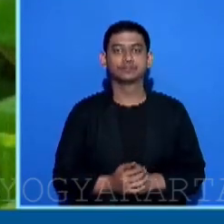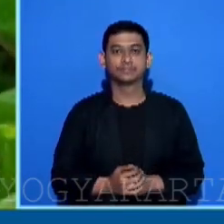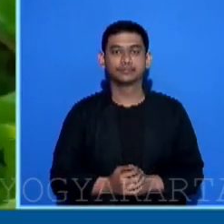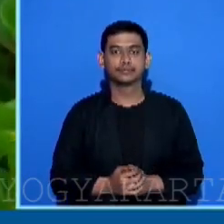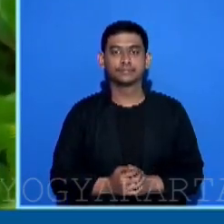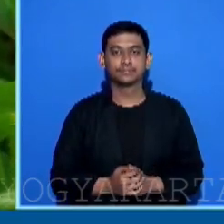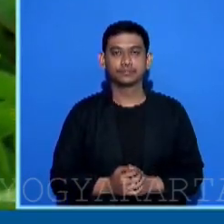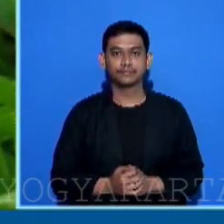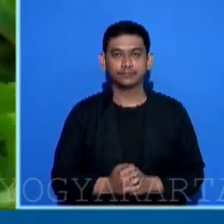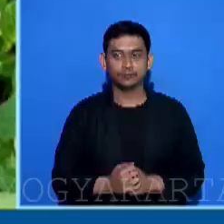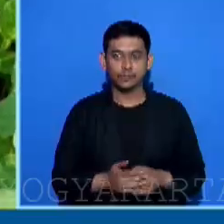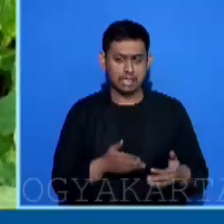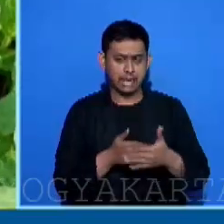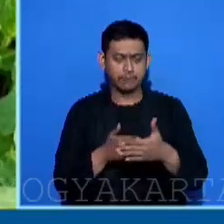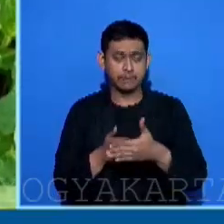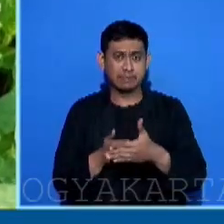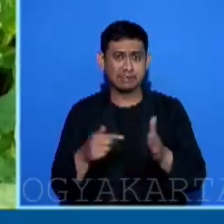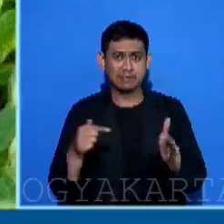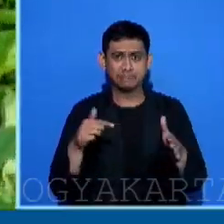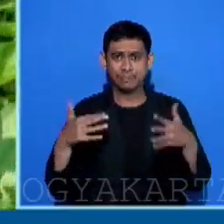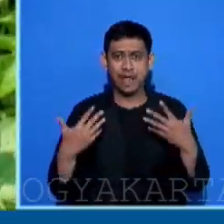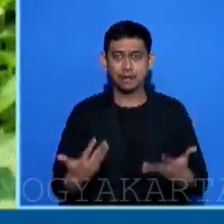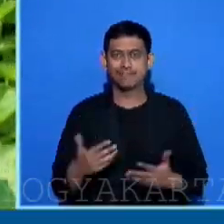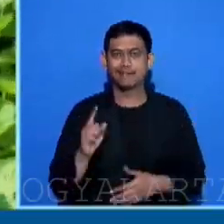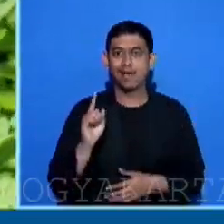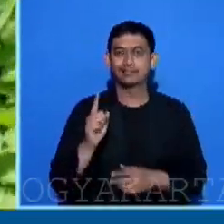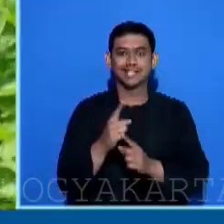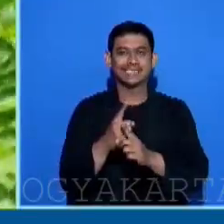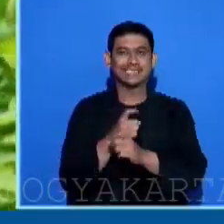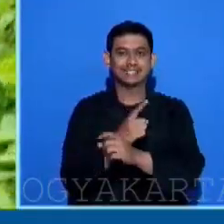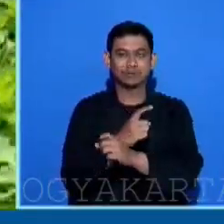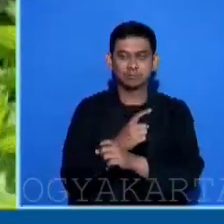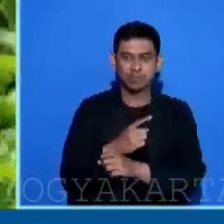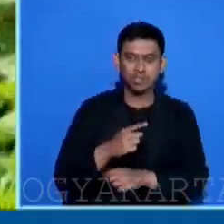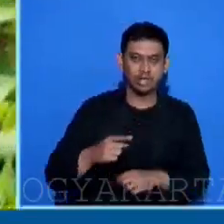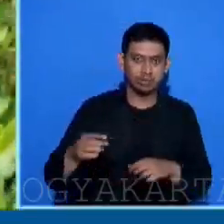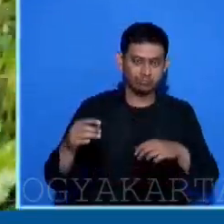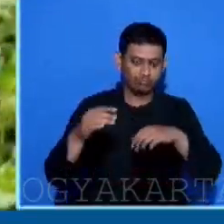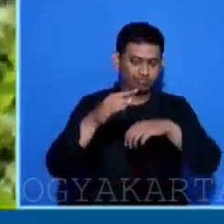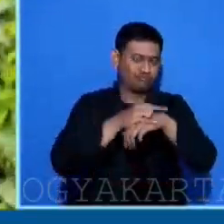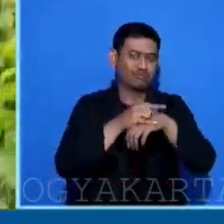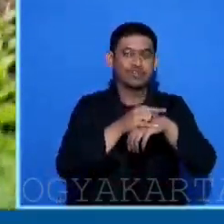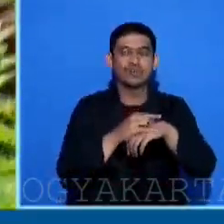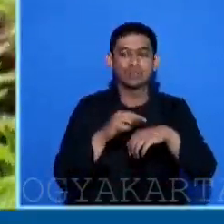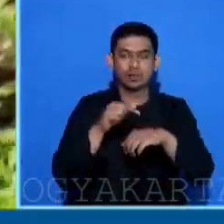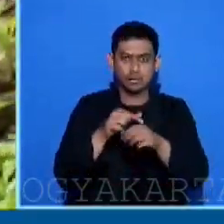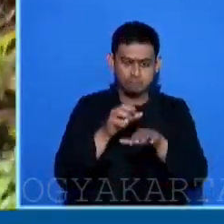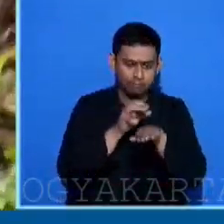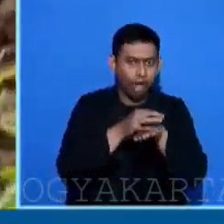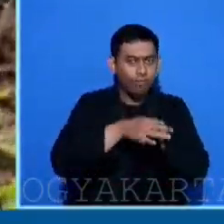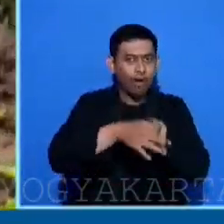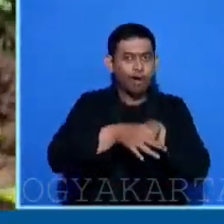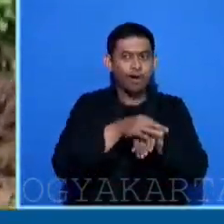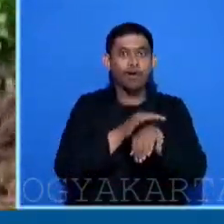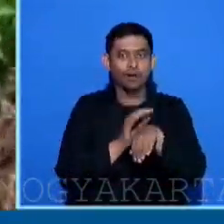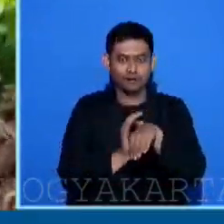dipun adepi dening kadang Tani Inggih menika wontenipun omo walang ingkang rebosa perangan ronipun Dados bolong ananging bab